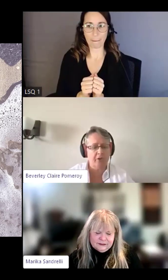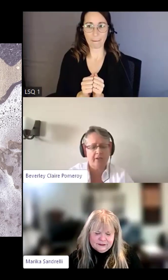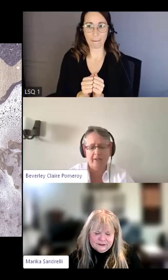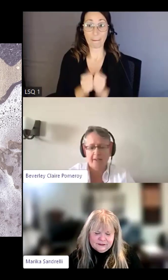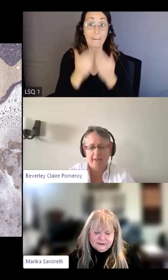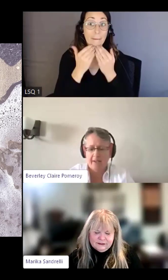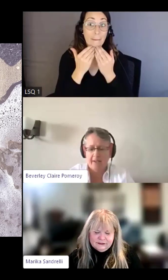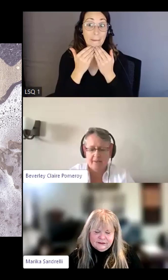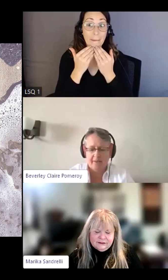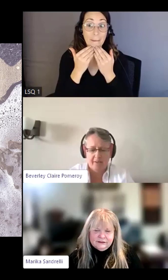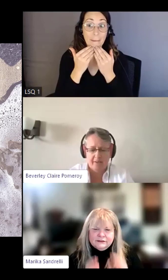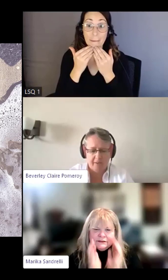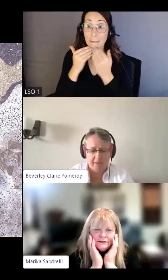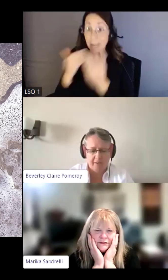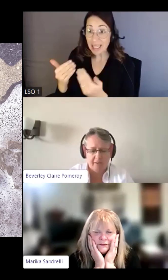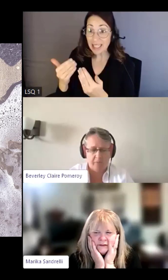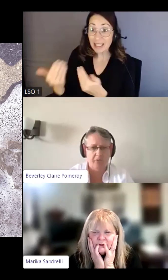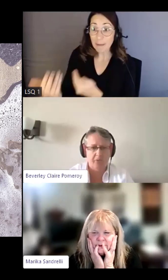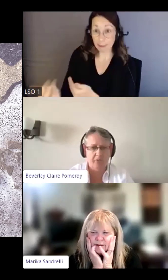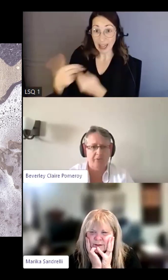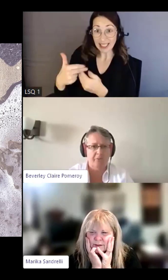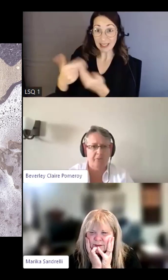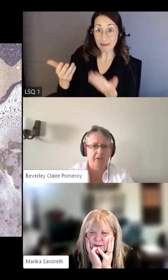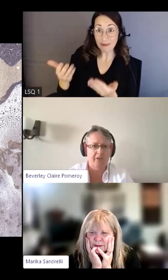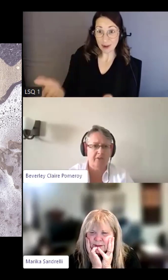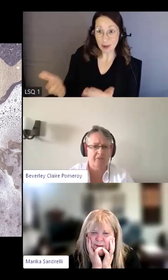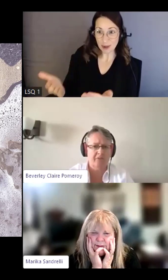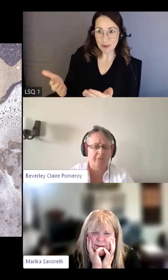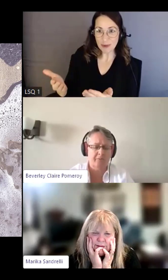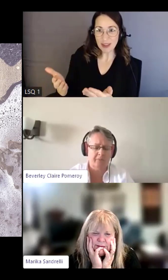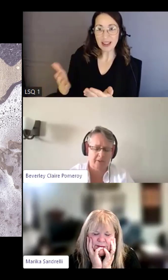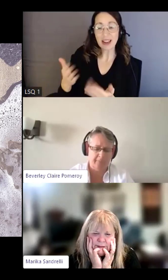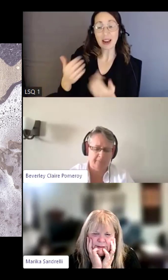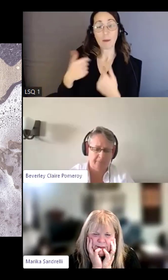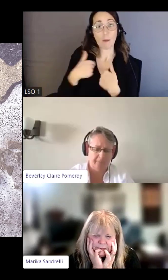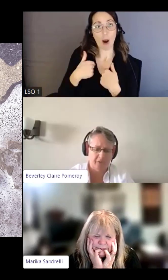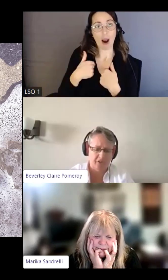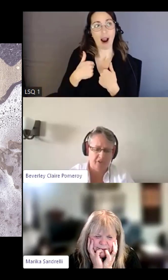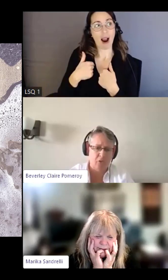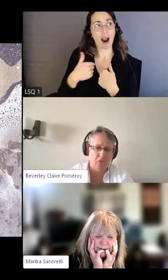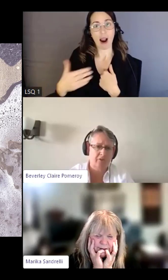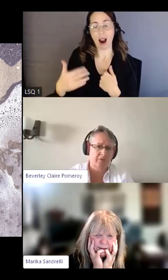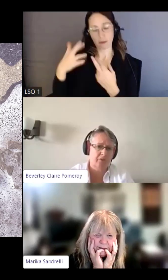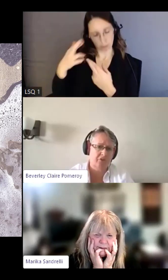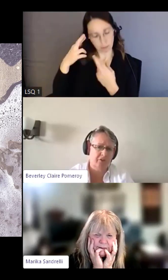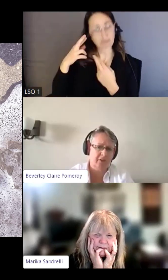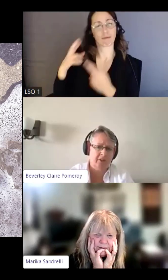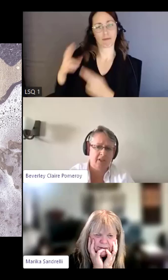Je suis très reconnaissante de pouvoir être ici dans la région au niveau